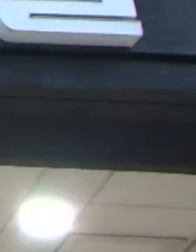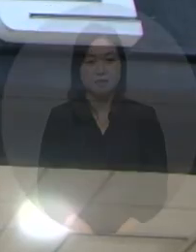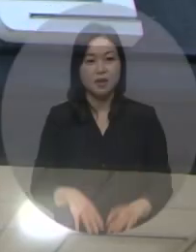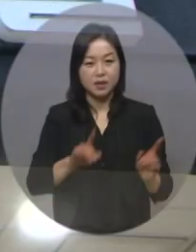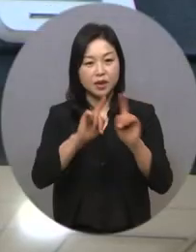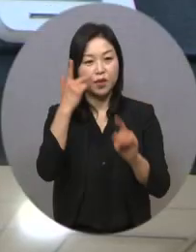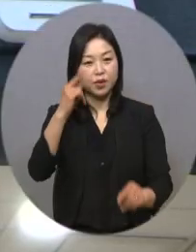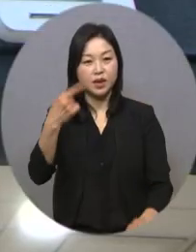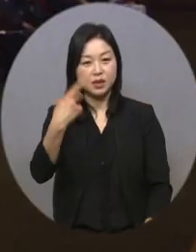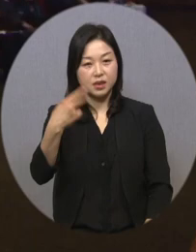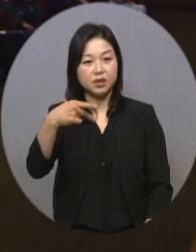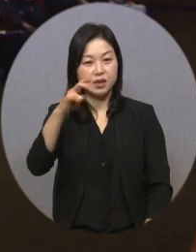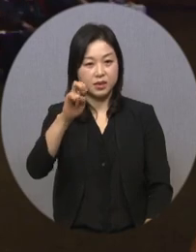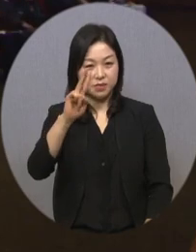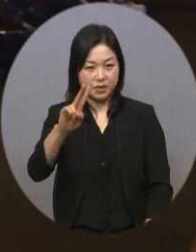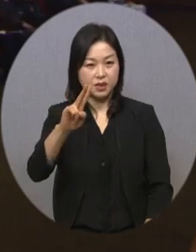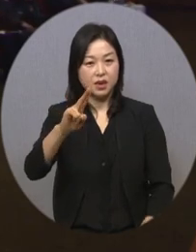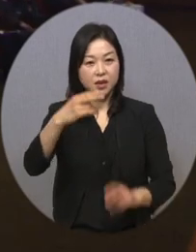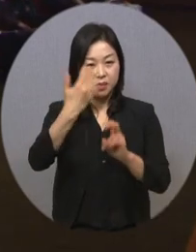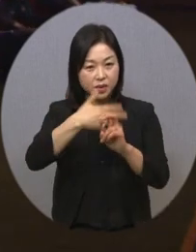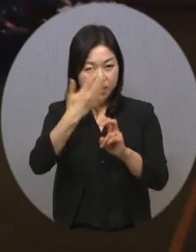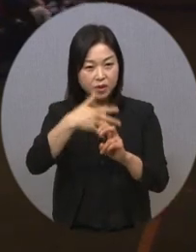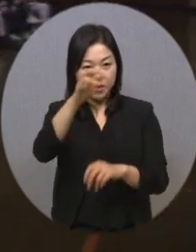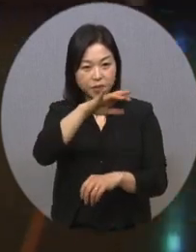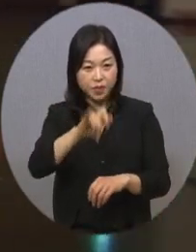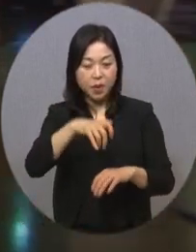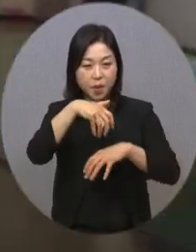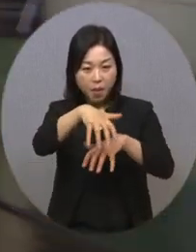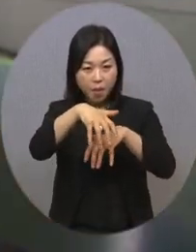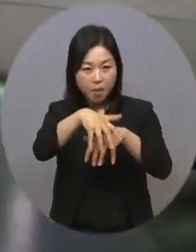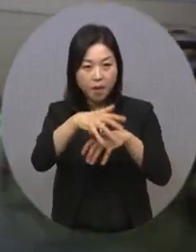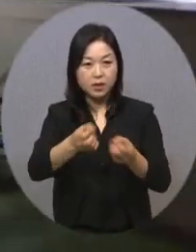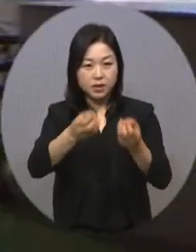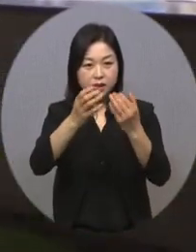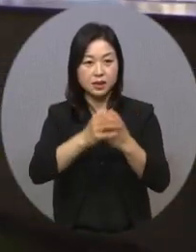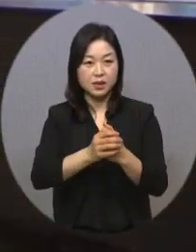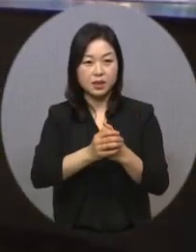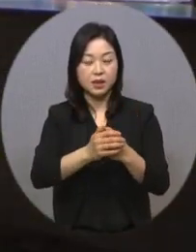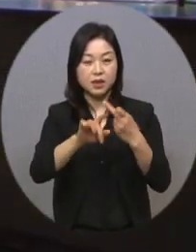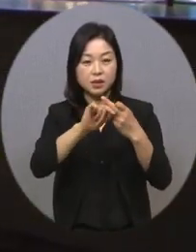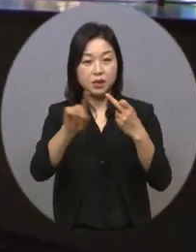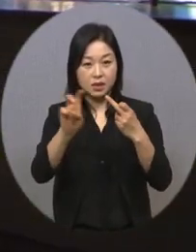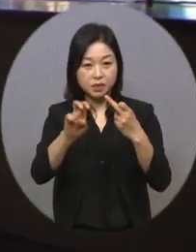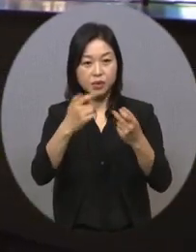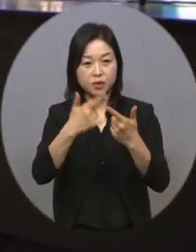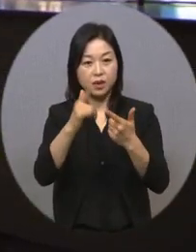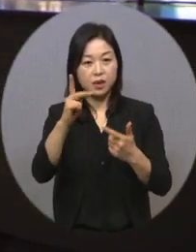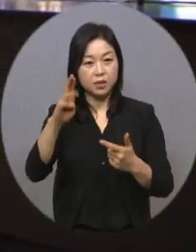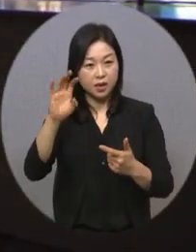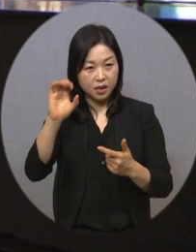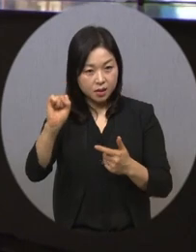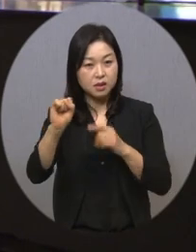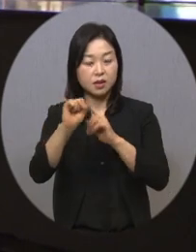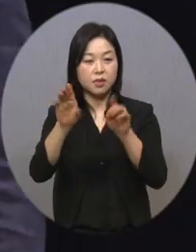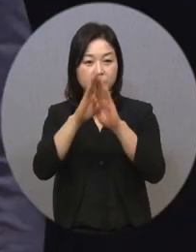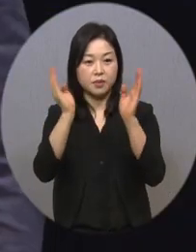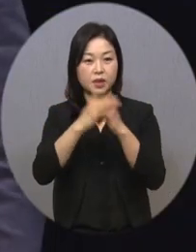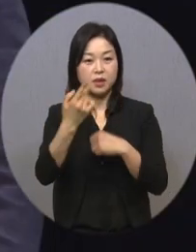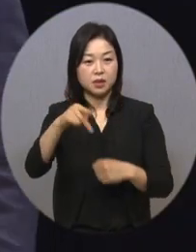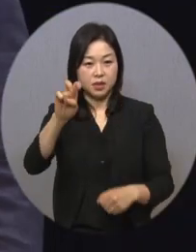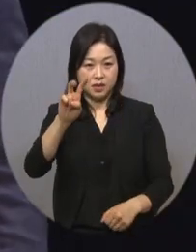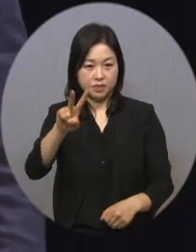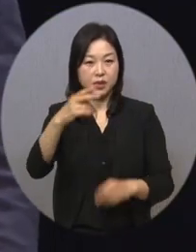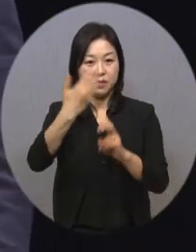으라차차 코리아 2022 미디어 국토대장정 발대식이 지난 20일 부산 KBS 홀에서 개최되었습니다. 2022 미디어